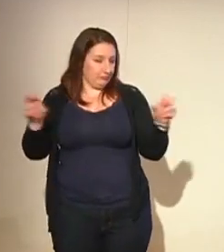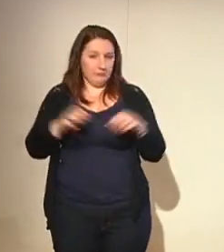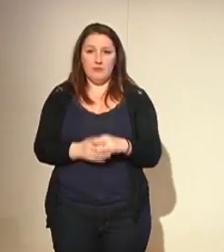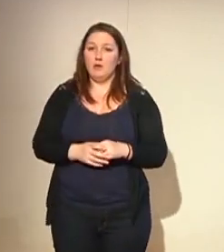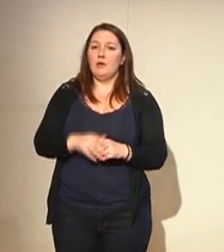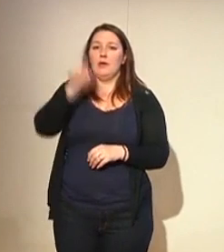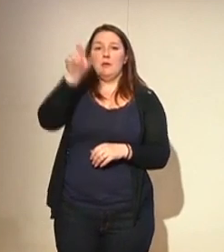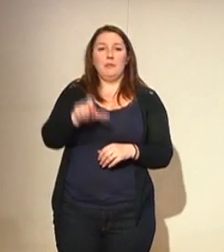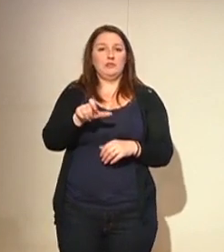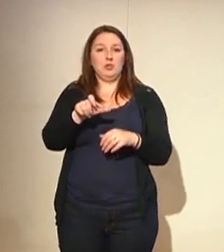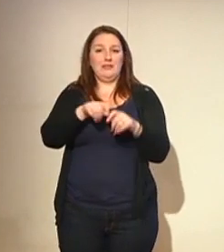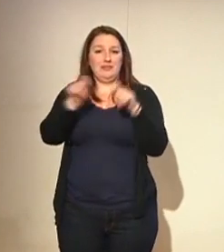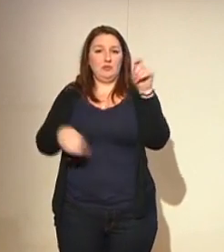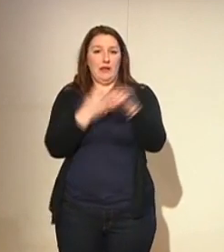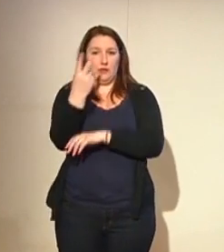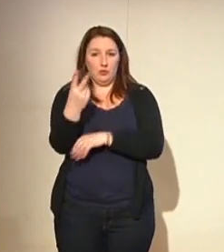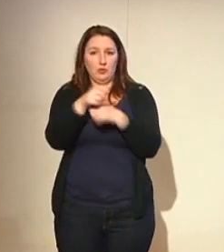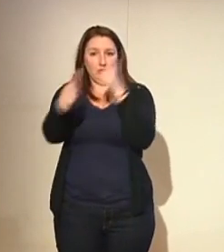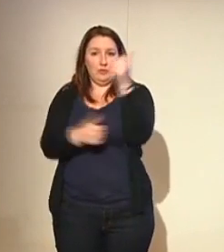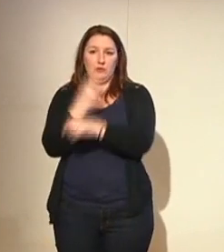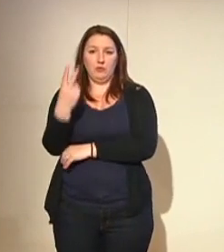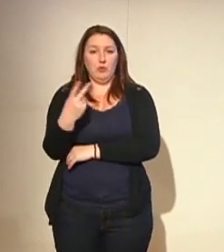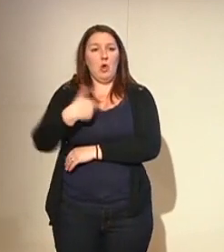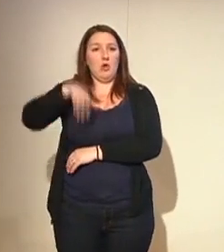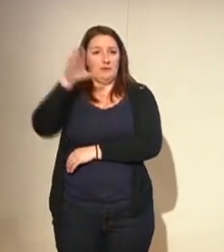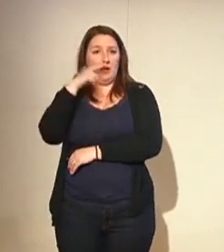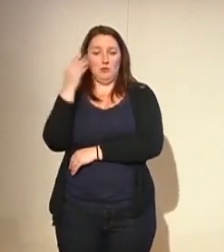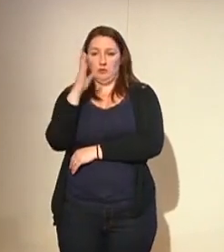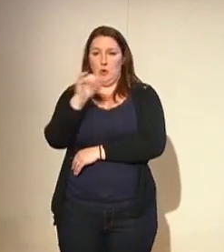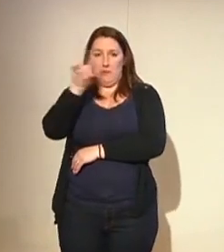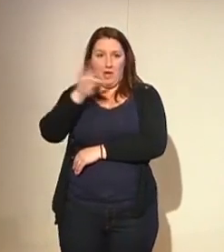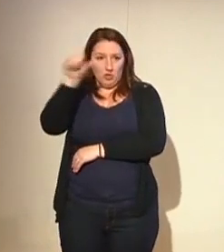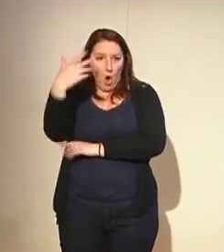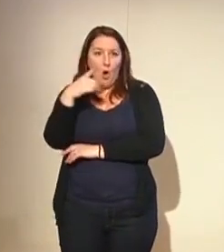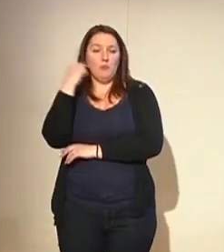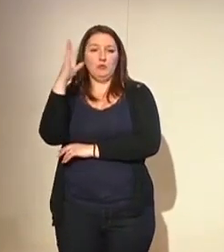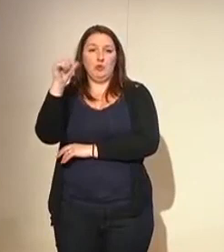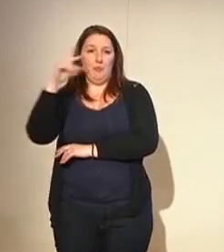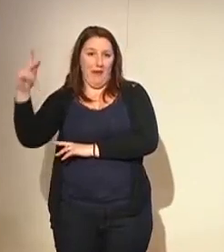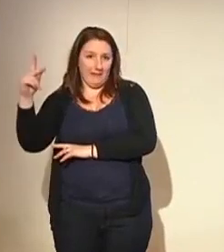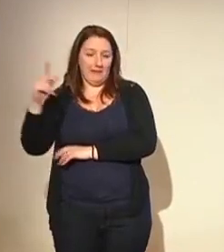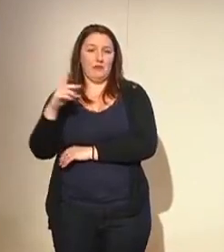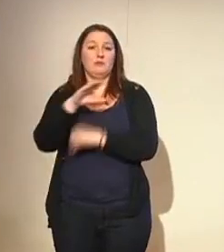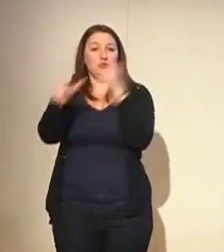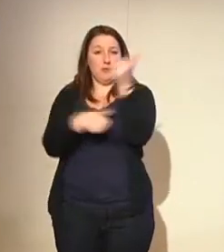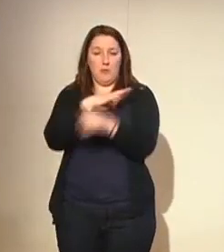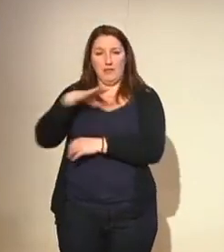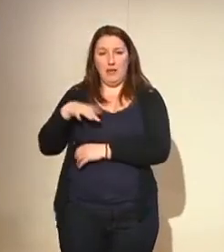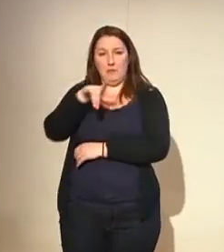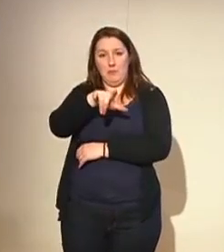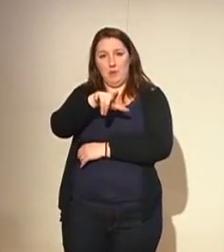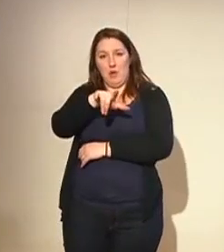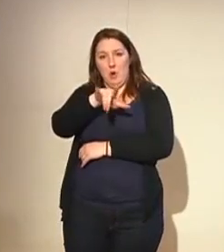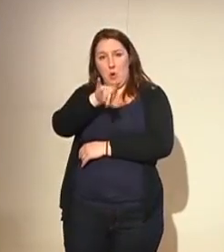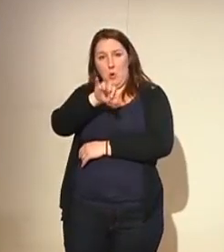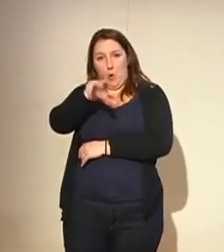de titulaires de suppléants son candidat Monsieur Bertrand monsieur bac avec pour suppléant madame Leureux et Madame Bernard